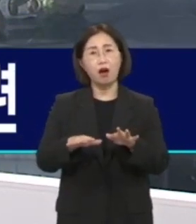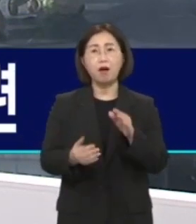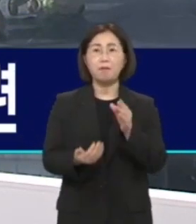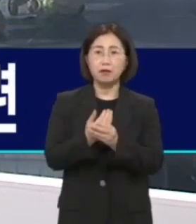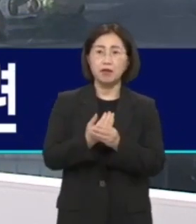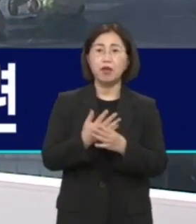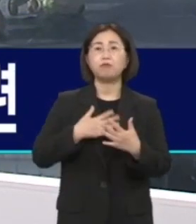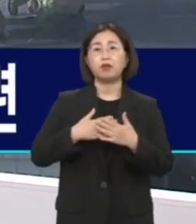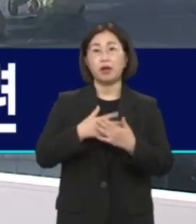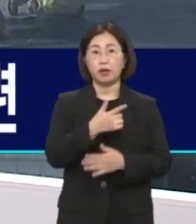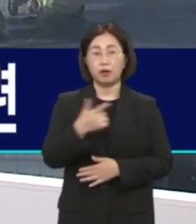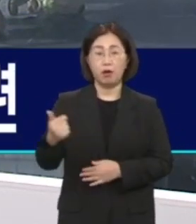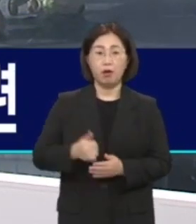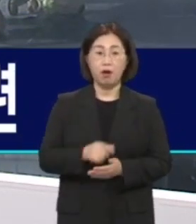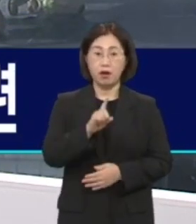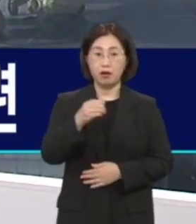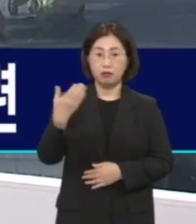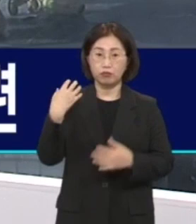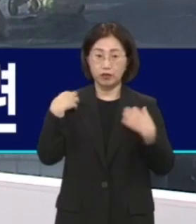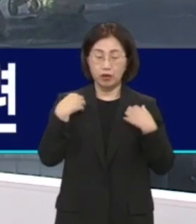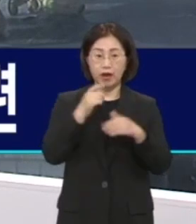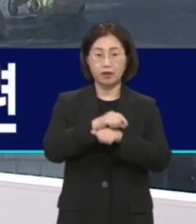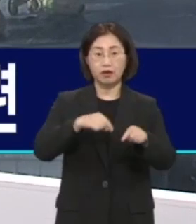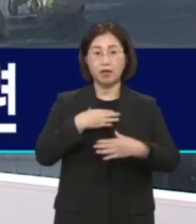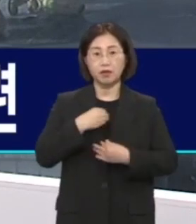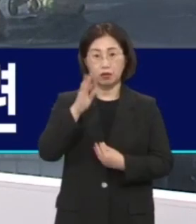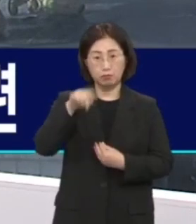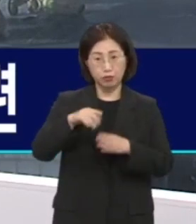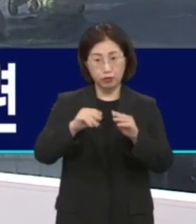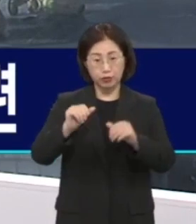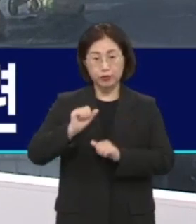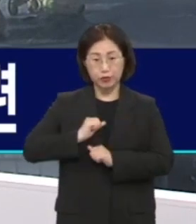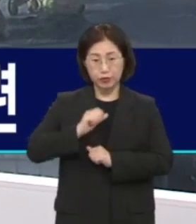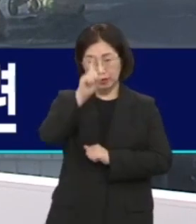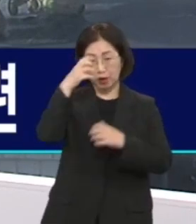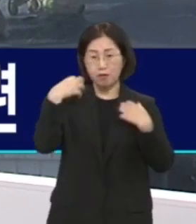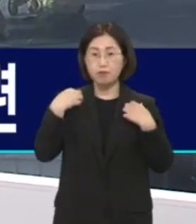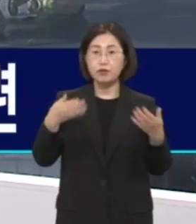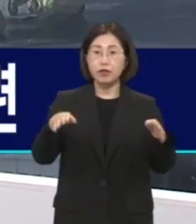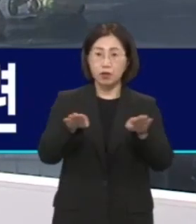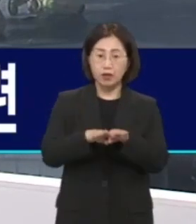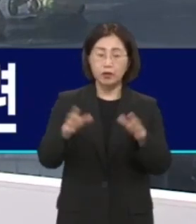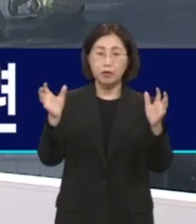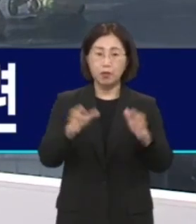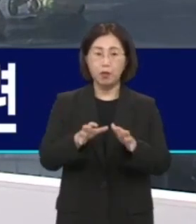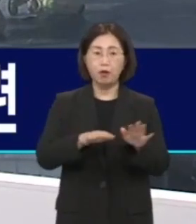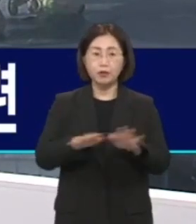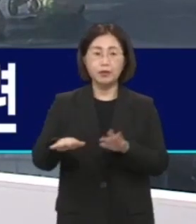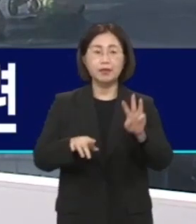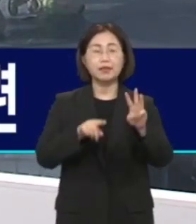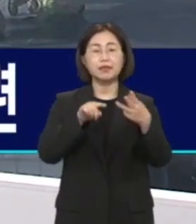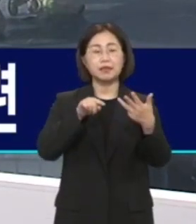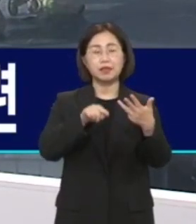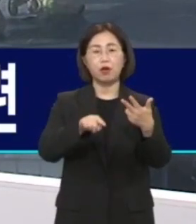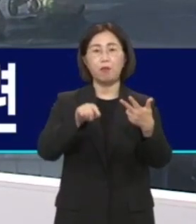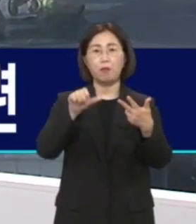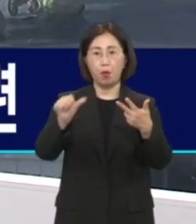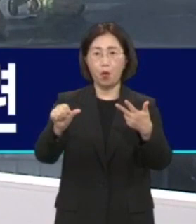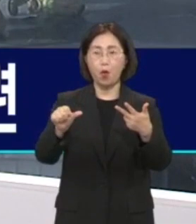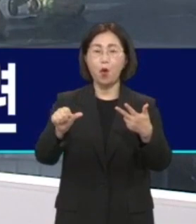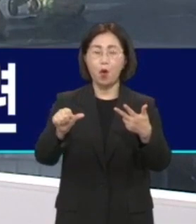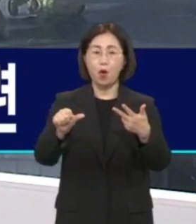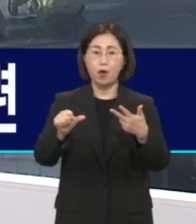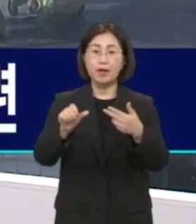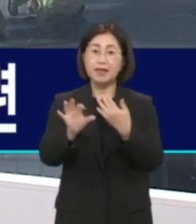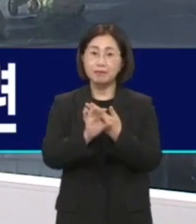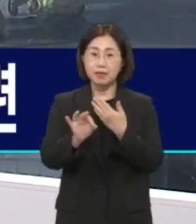있습니다. 이런 가운데 소방청과 행정안전부, 육군 등 정부 부처들이 모여 규모 7.5의 강진 상황을 가정해 역대 최대